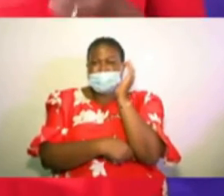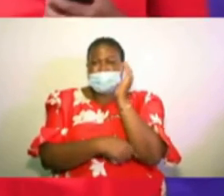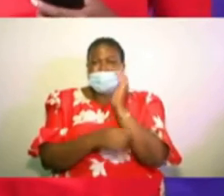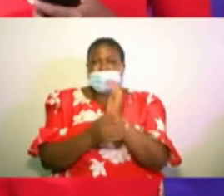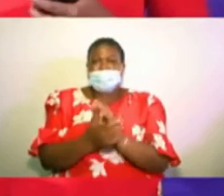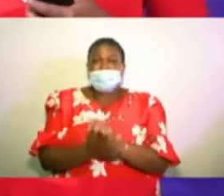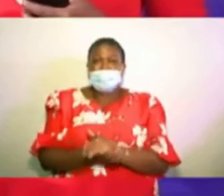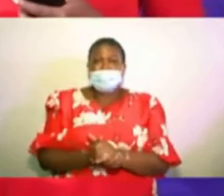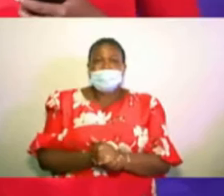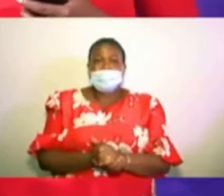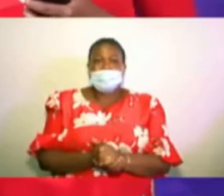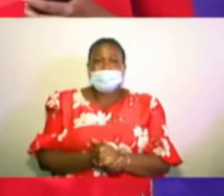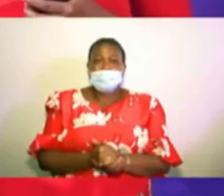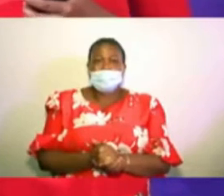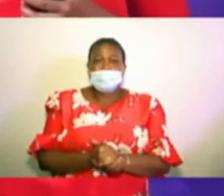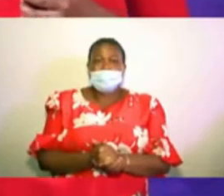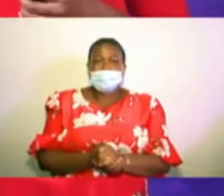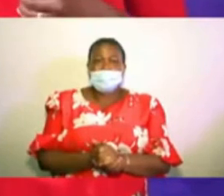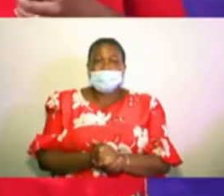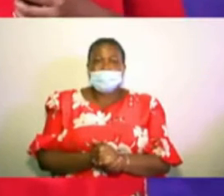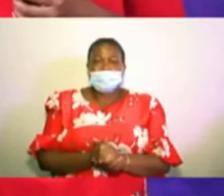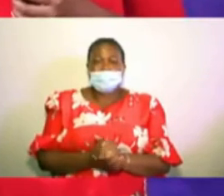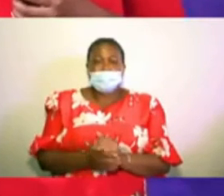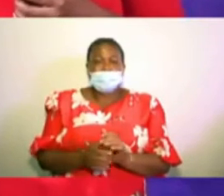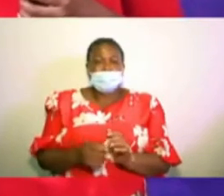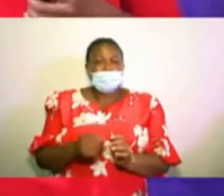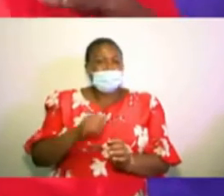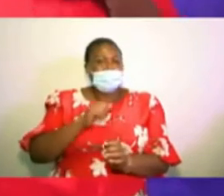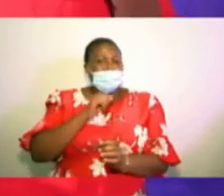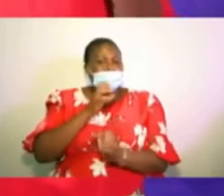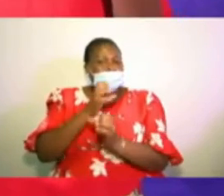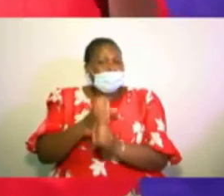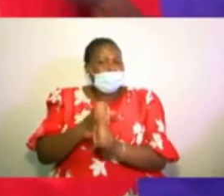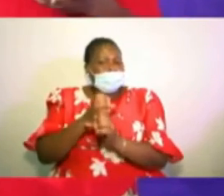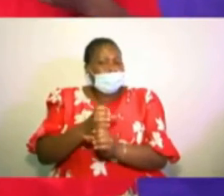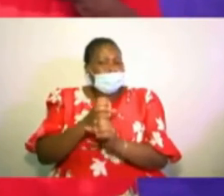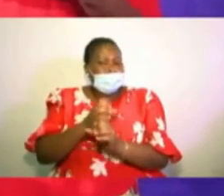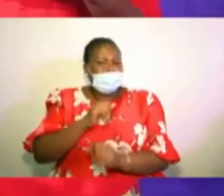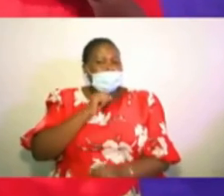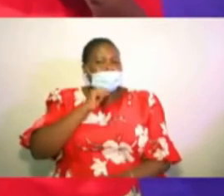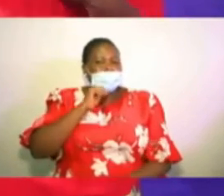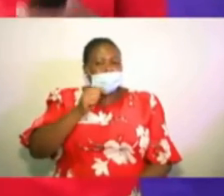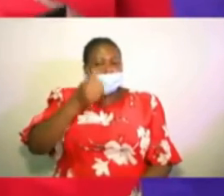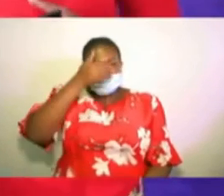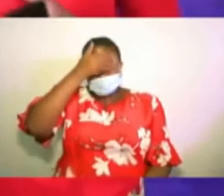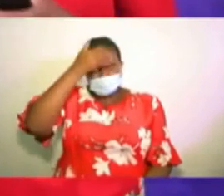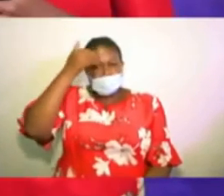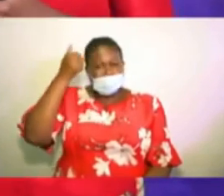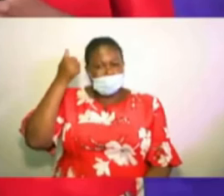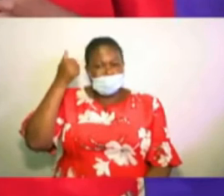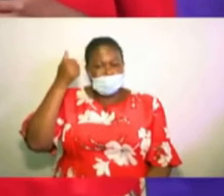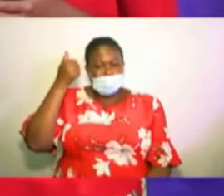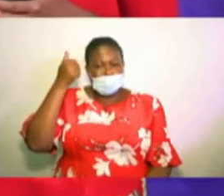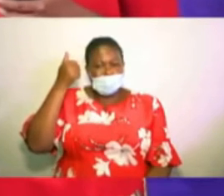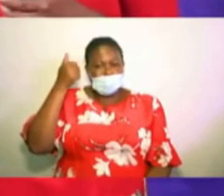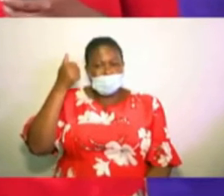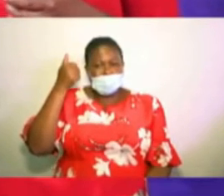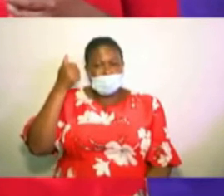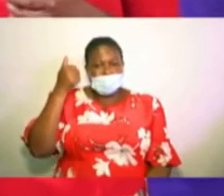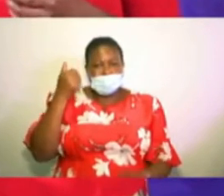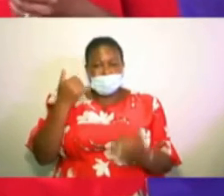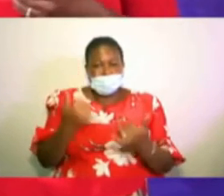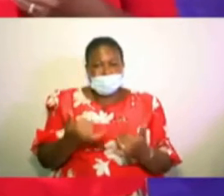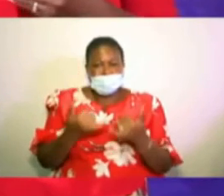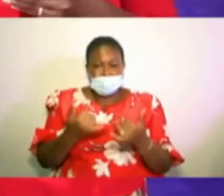sont très profonds. And we should be careful we don't lose them. Et nous devons faire attention à ne pas les perdre. Tonight I'm